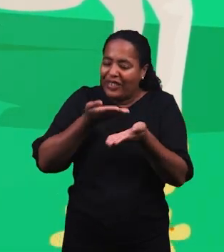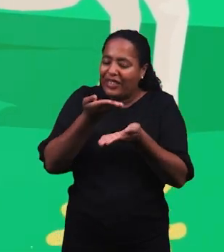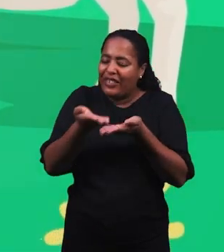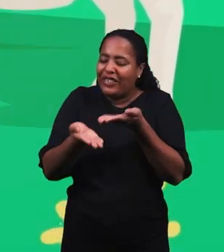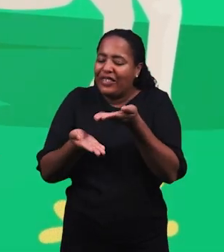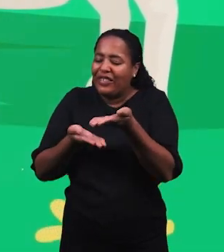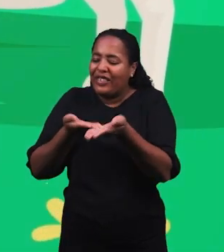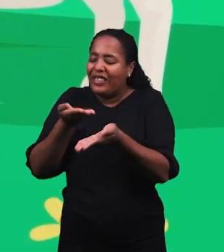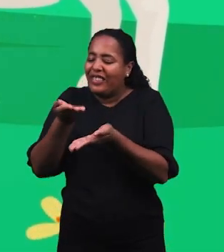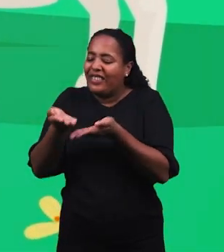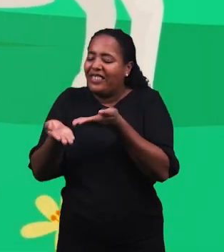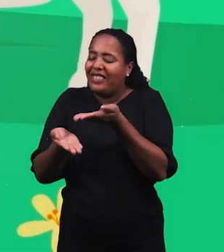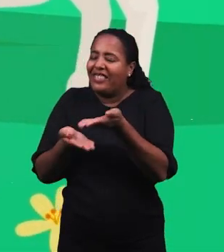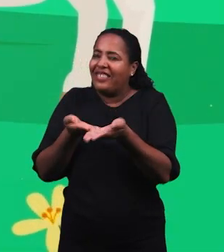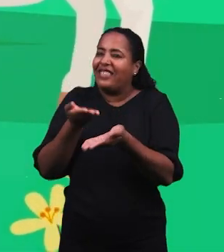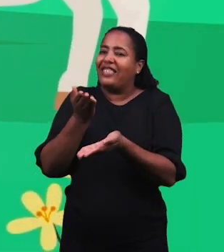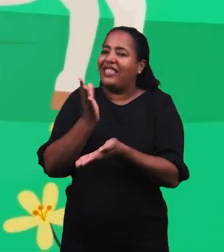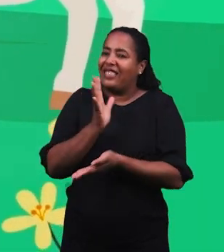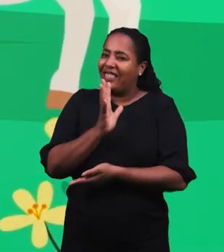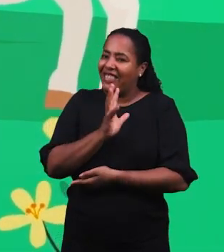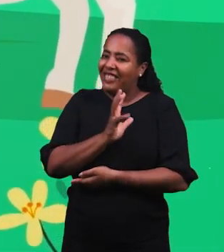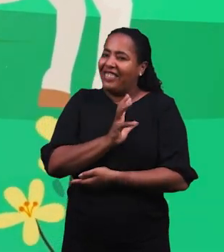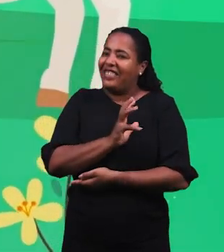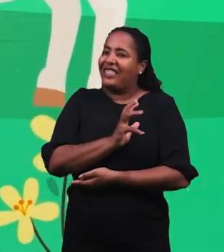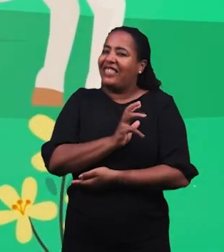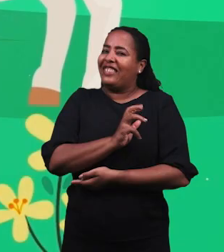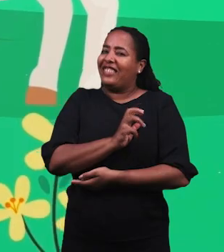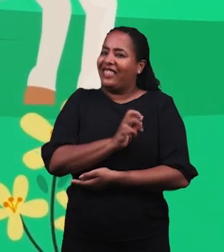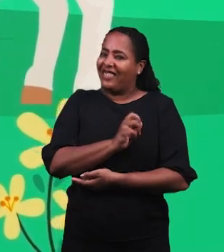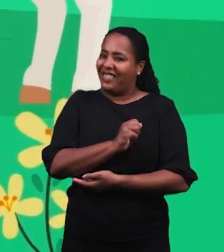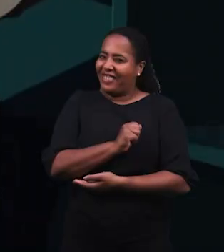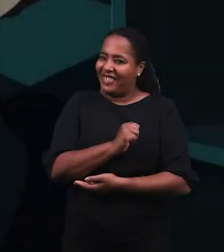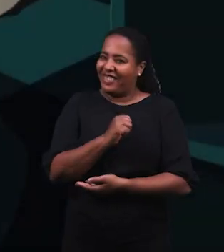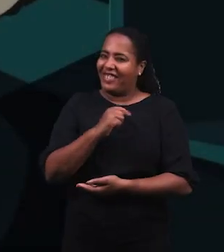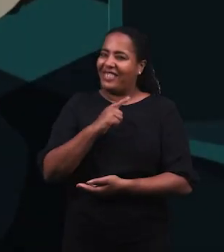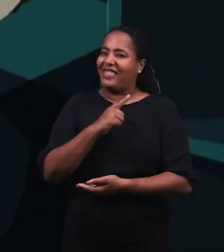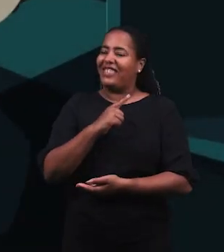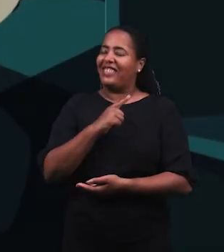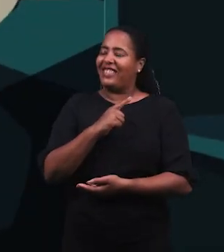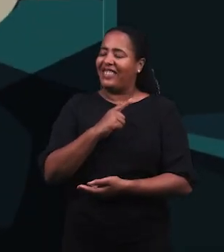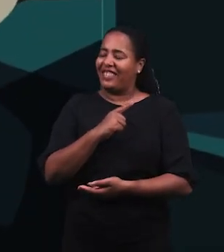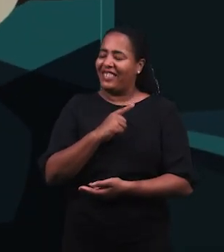Который заботится о нас с такой любовью.